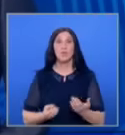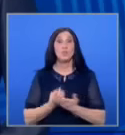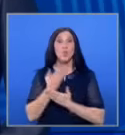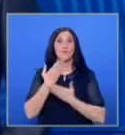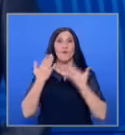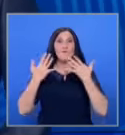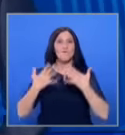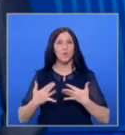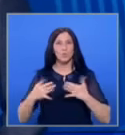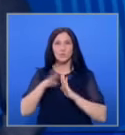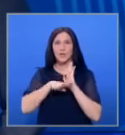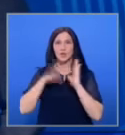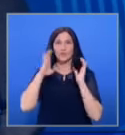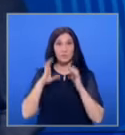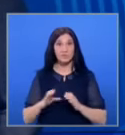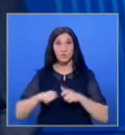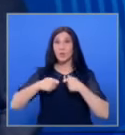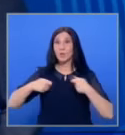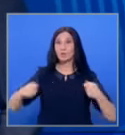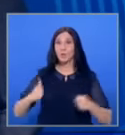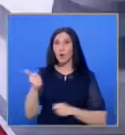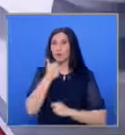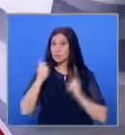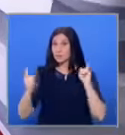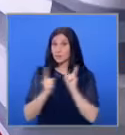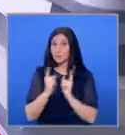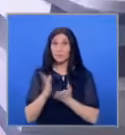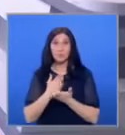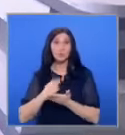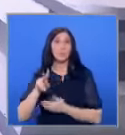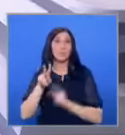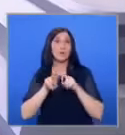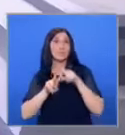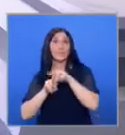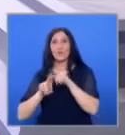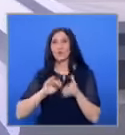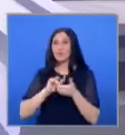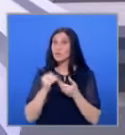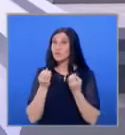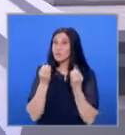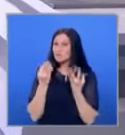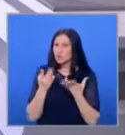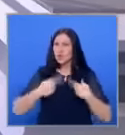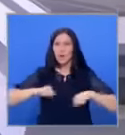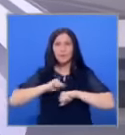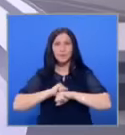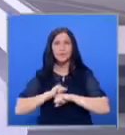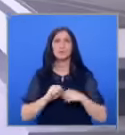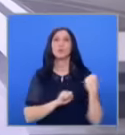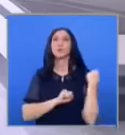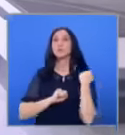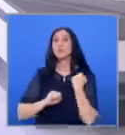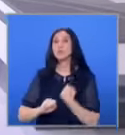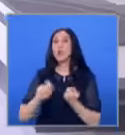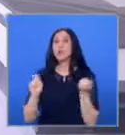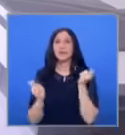Нова формула за редовно правителство и дълга лидерска среща между първите две коалиции. Възможен ли е кабинет на